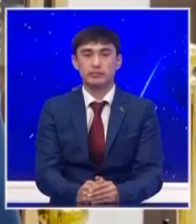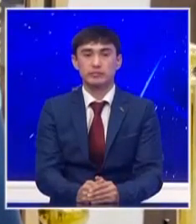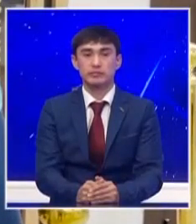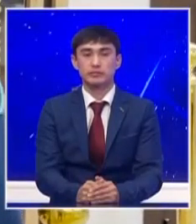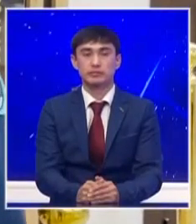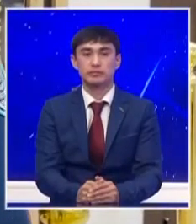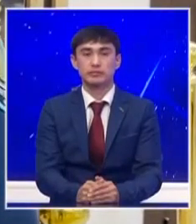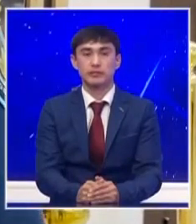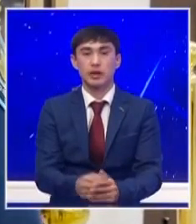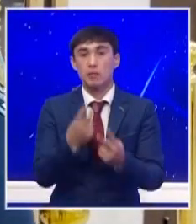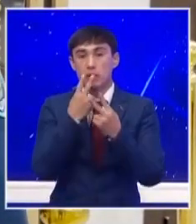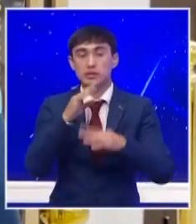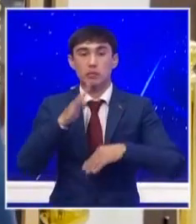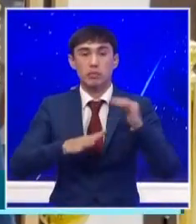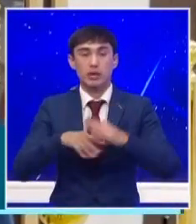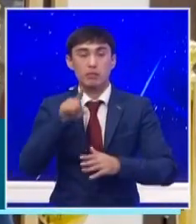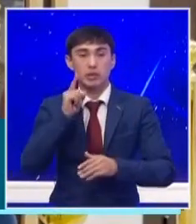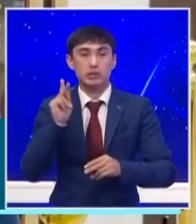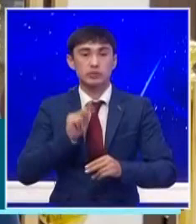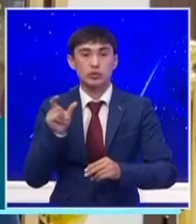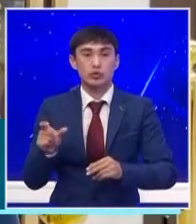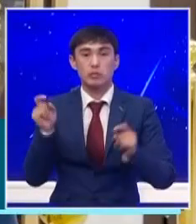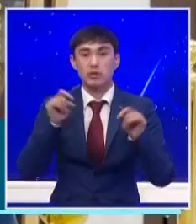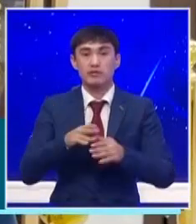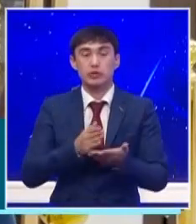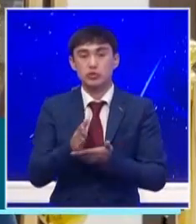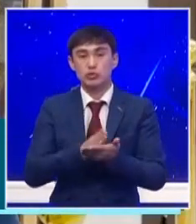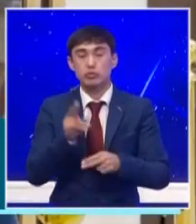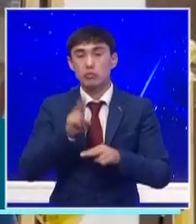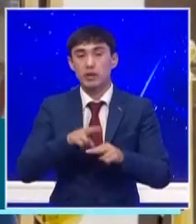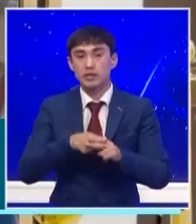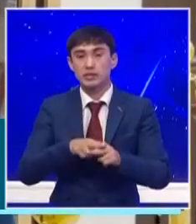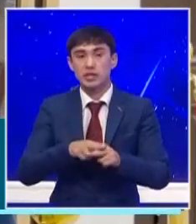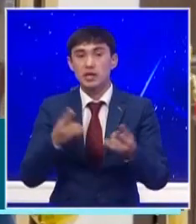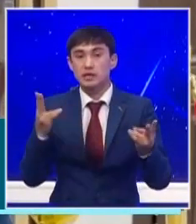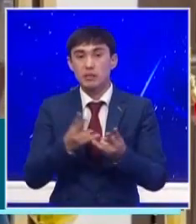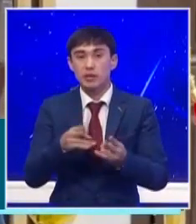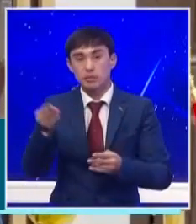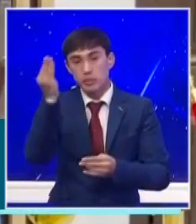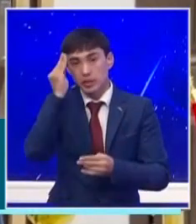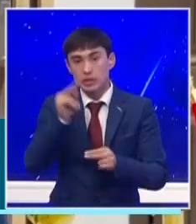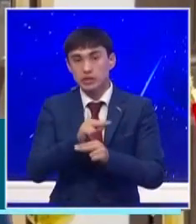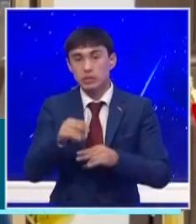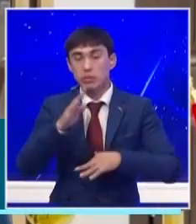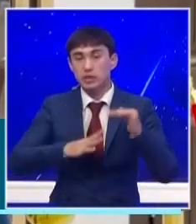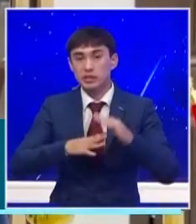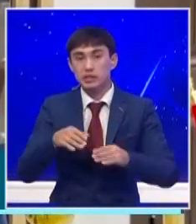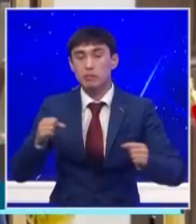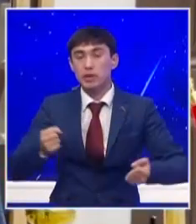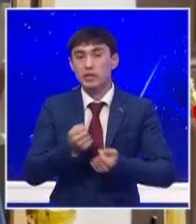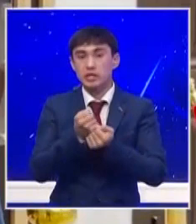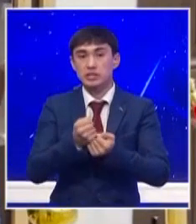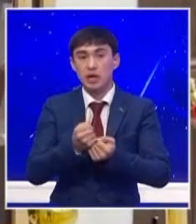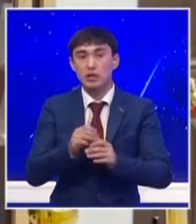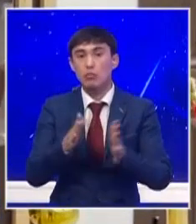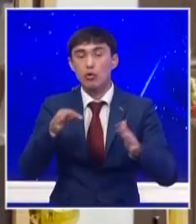деятельности как показала практика молодым сотрудникам прибывшим на службу в полицию всё же необходима Методическая и практическая поддержка